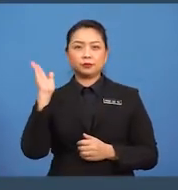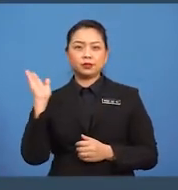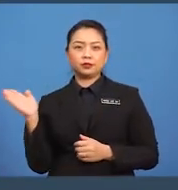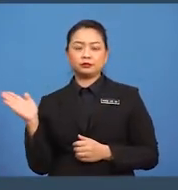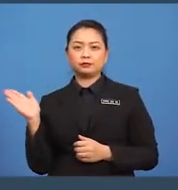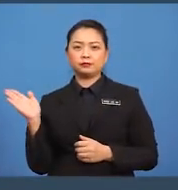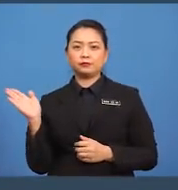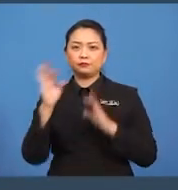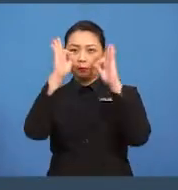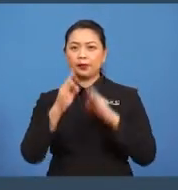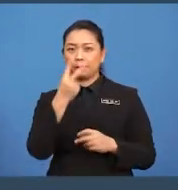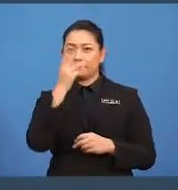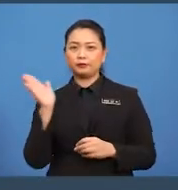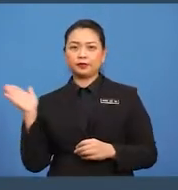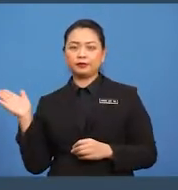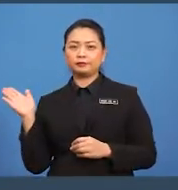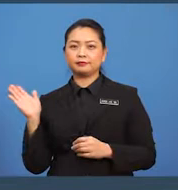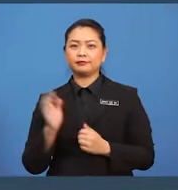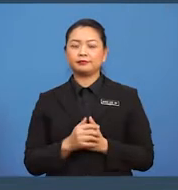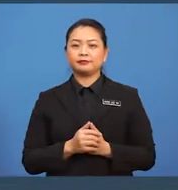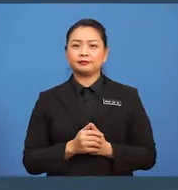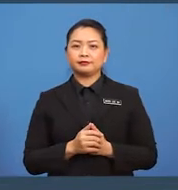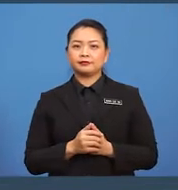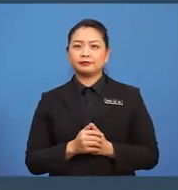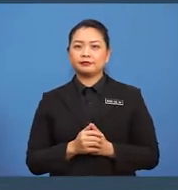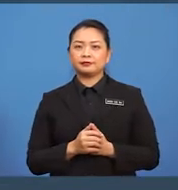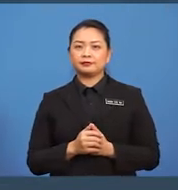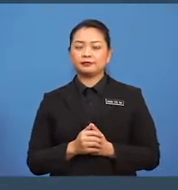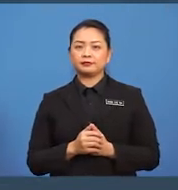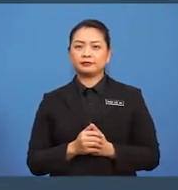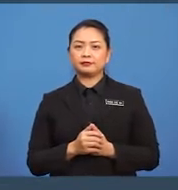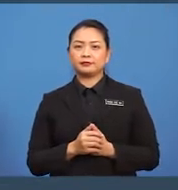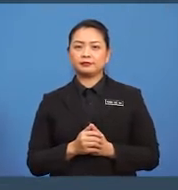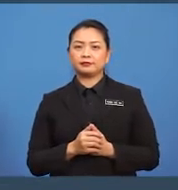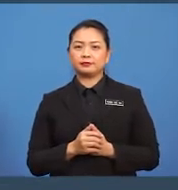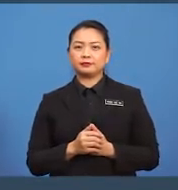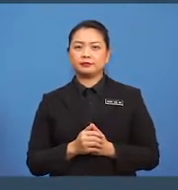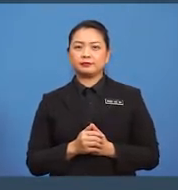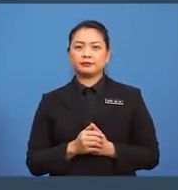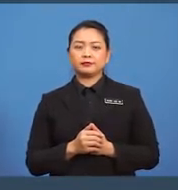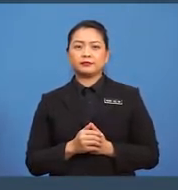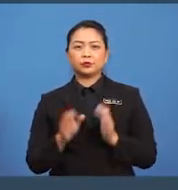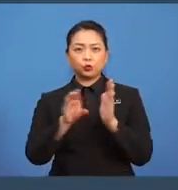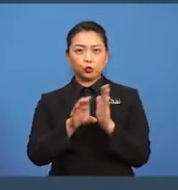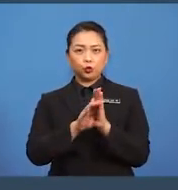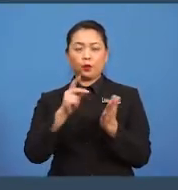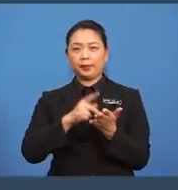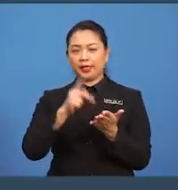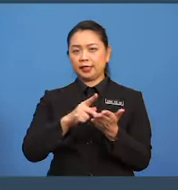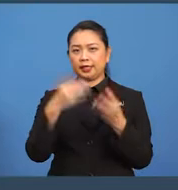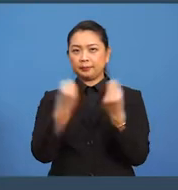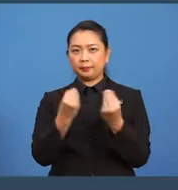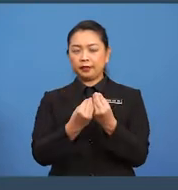dengan punca kuasa 2 bilangan item dengan mengambil bacaan had atas. Contoh pengiraan